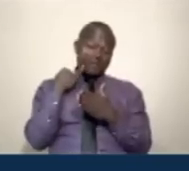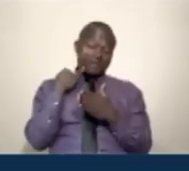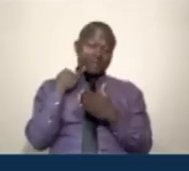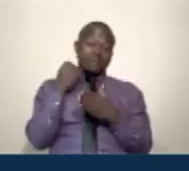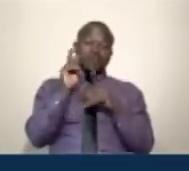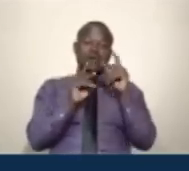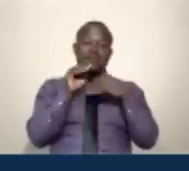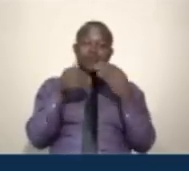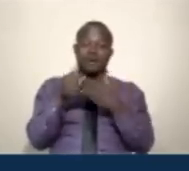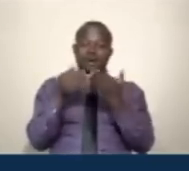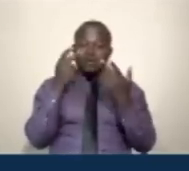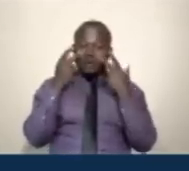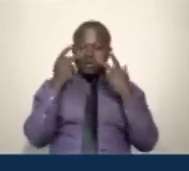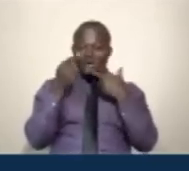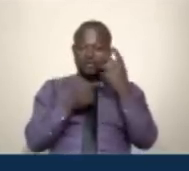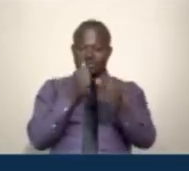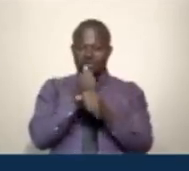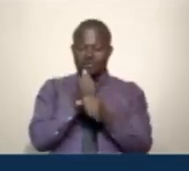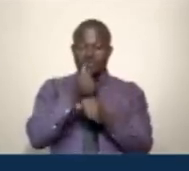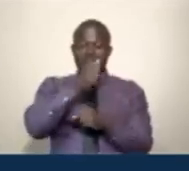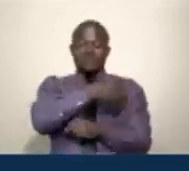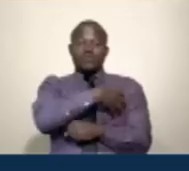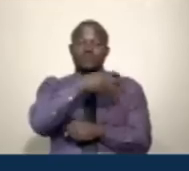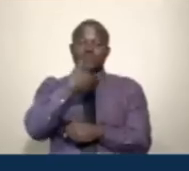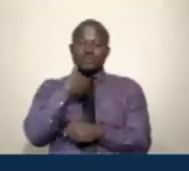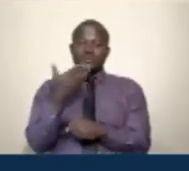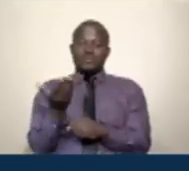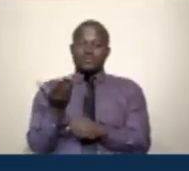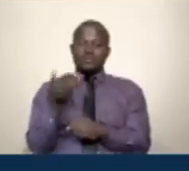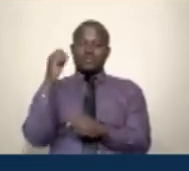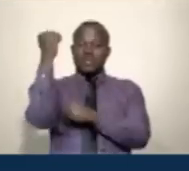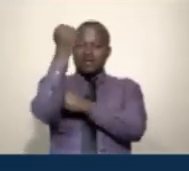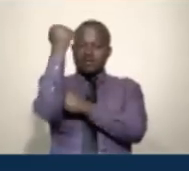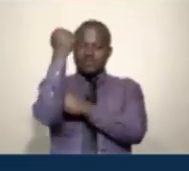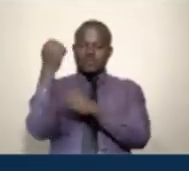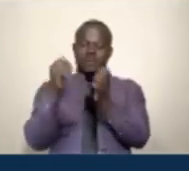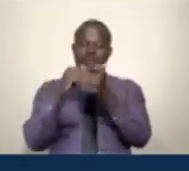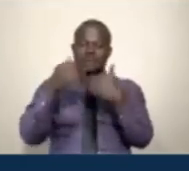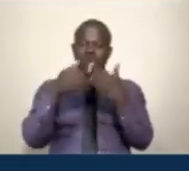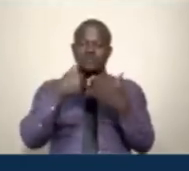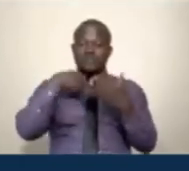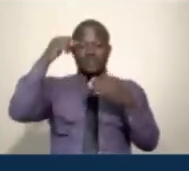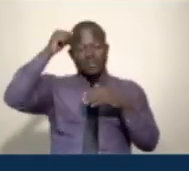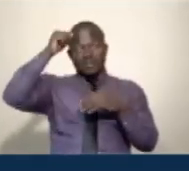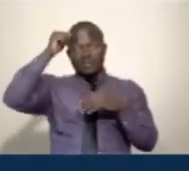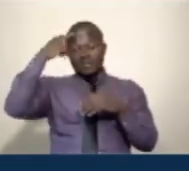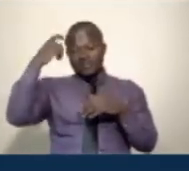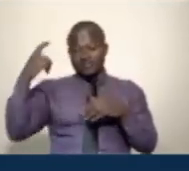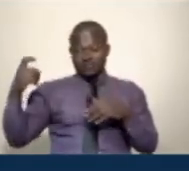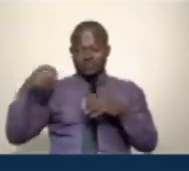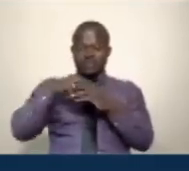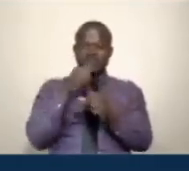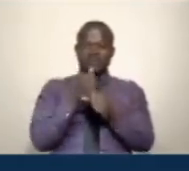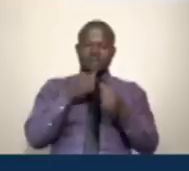ukuba abantu babona ibintu nakoze, ubundi niho umutungo mfite. Donc imihigo kandi irakomeje kuri Habimana ufite inzozi zo kuzakora ikibumbano mu